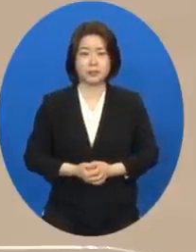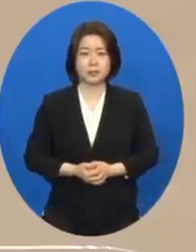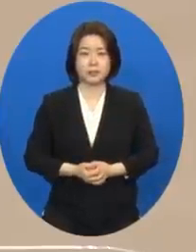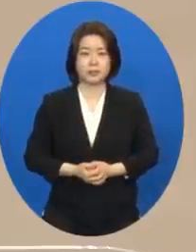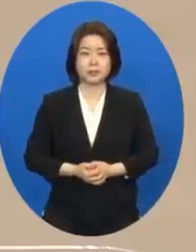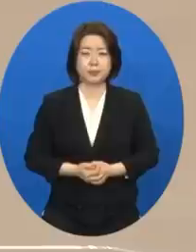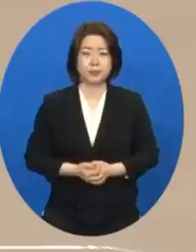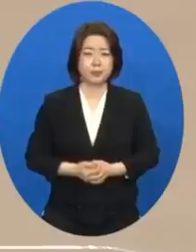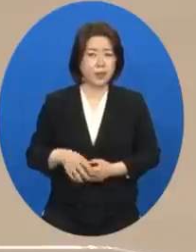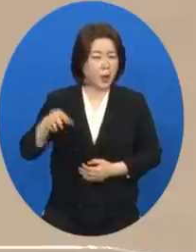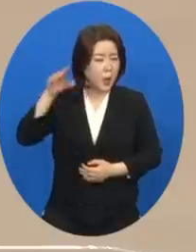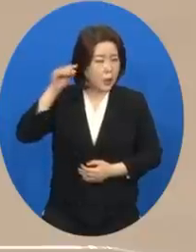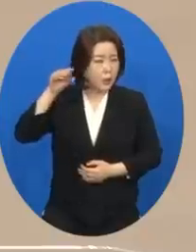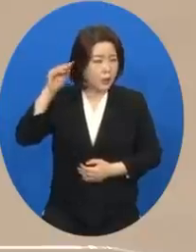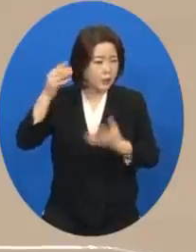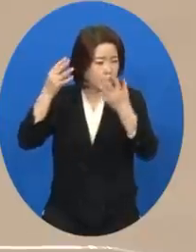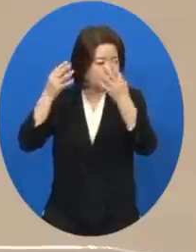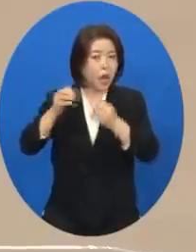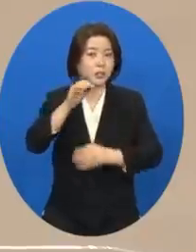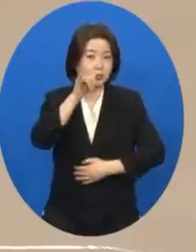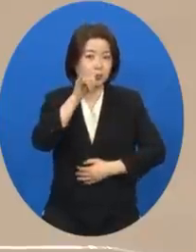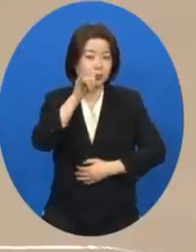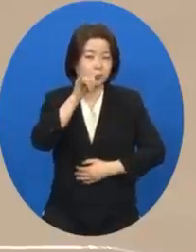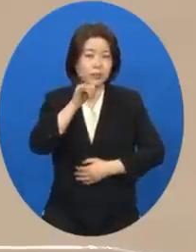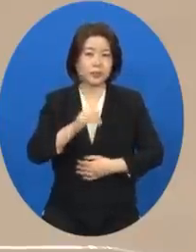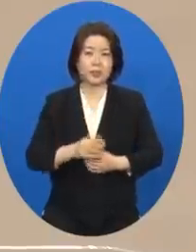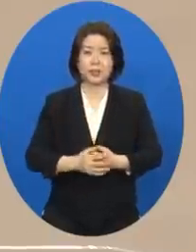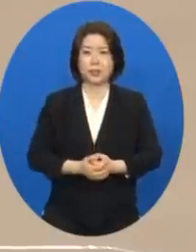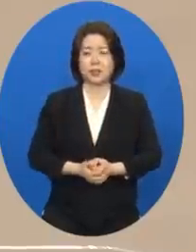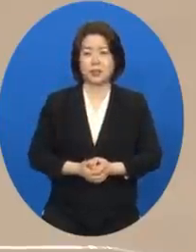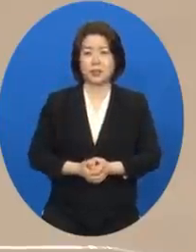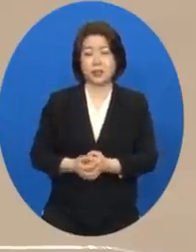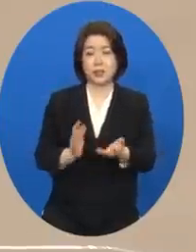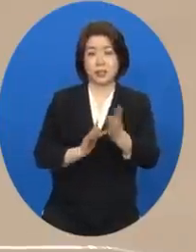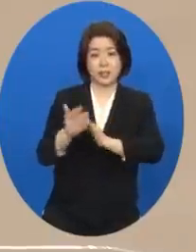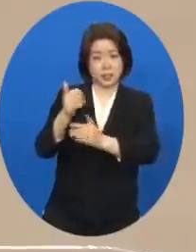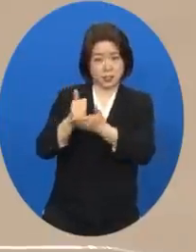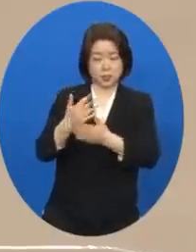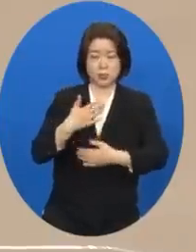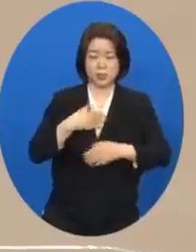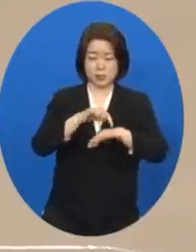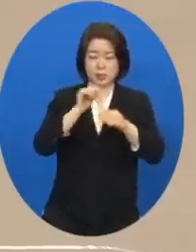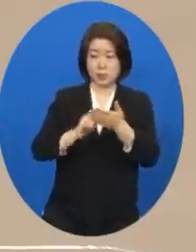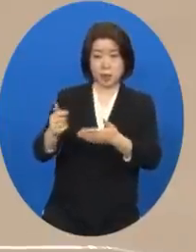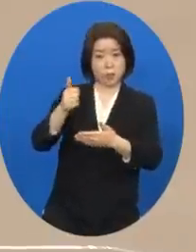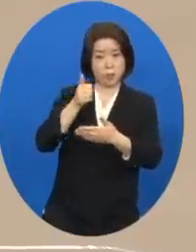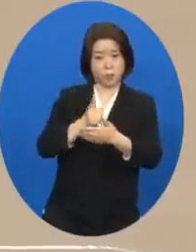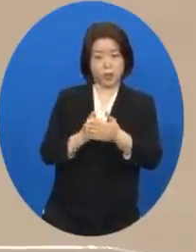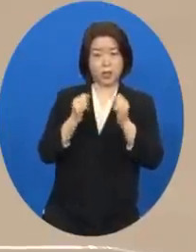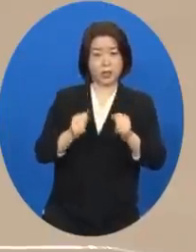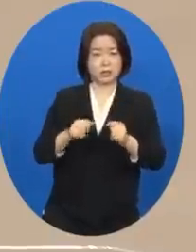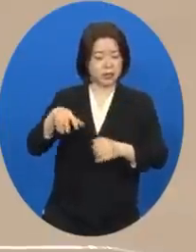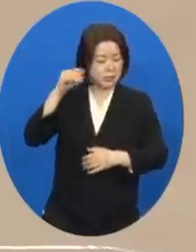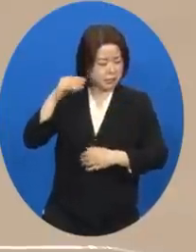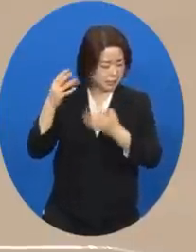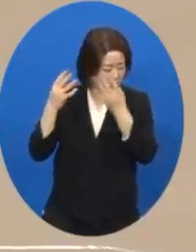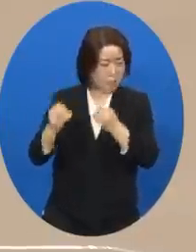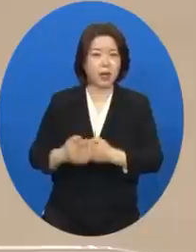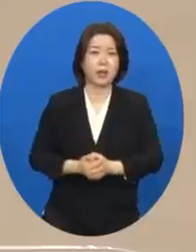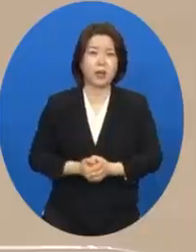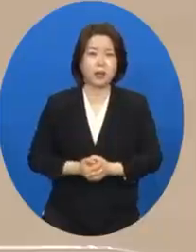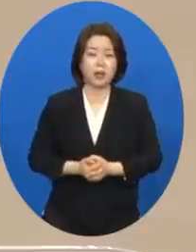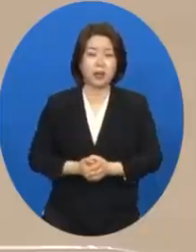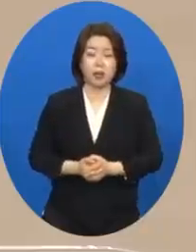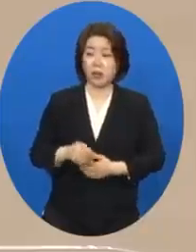특기는 많이 들으셨죠 않아요 예수님은 내 마음의 계시다 예 그거